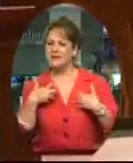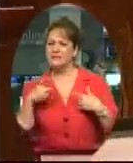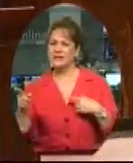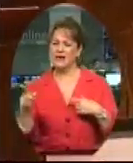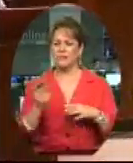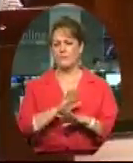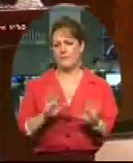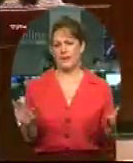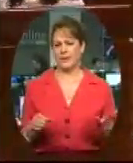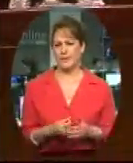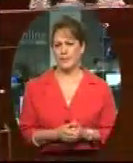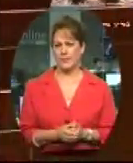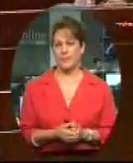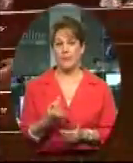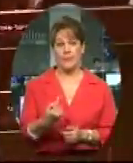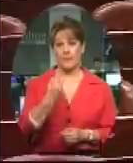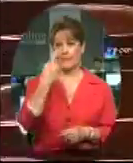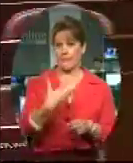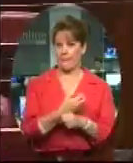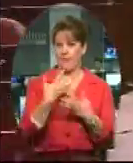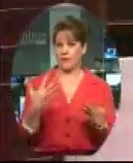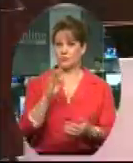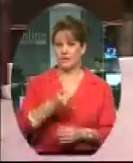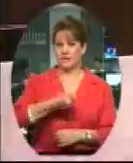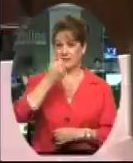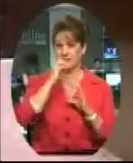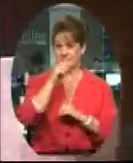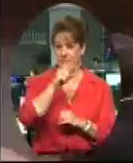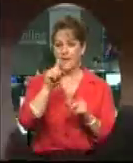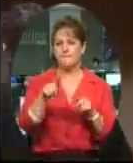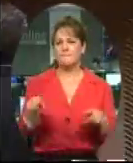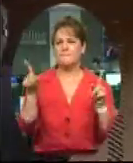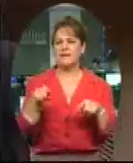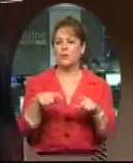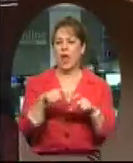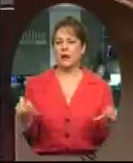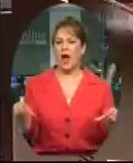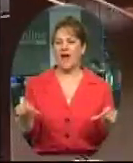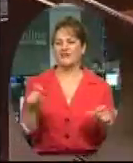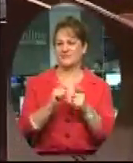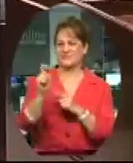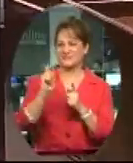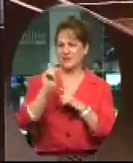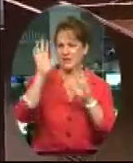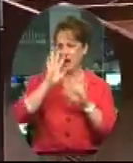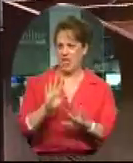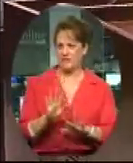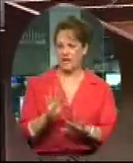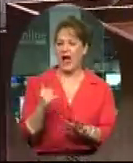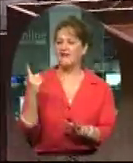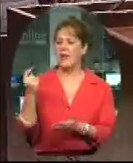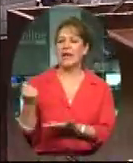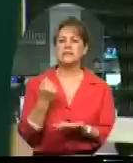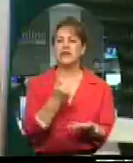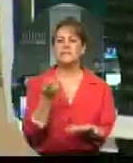הגדולים מבחינתו של שר התקשורת גלעד ארדן הוא ביטול אגרת רשות השידור. אבל התקציב של הרשות החדשה צריך להגיע מאיפשהו, ולכן